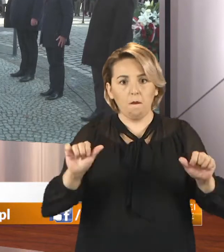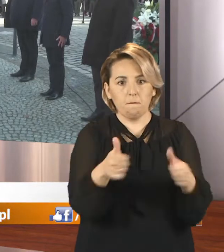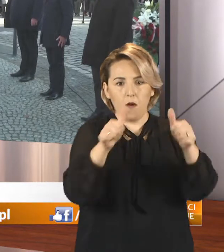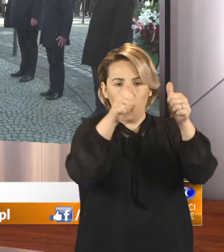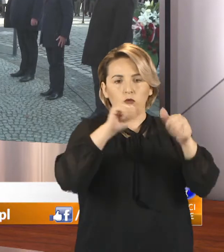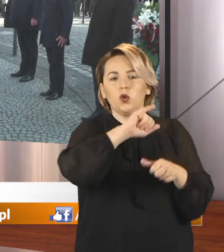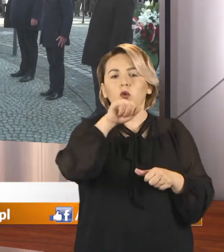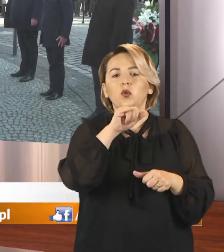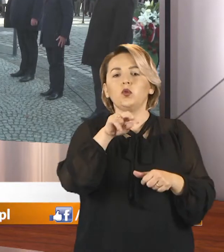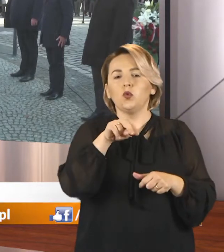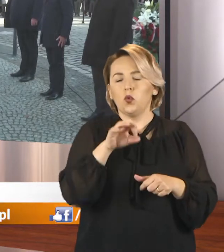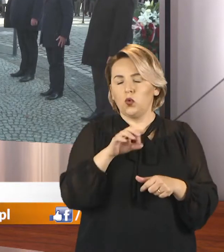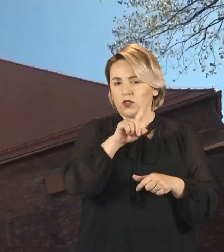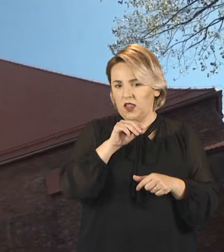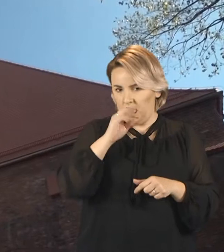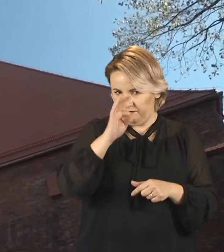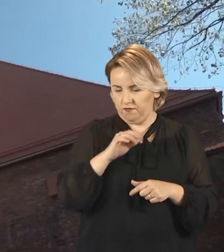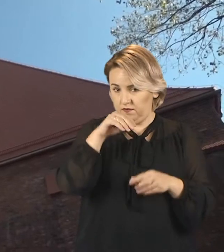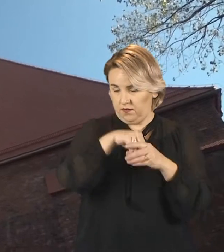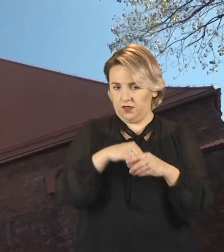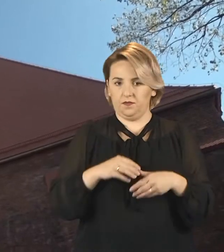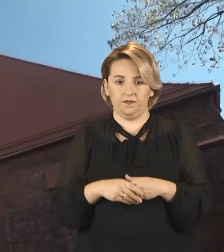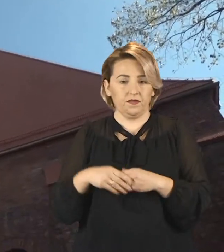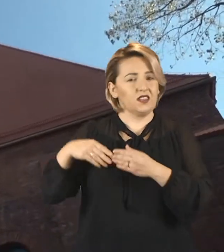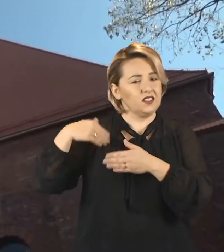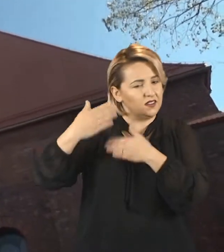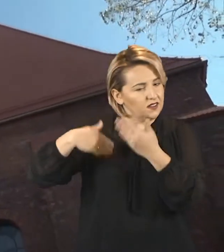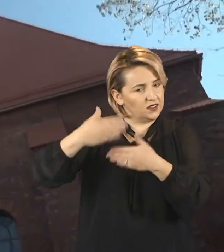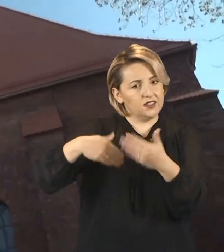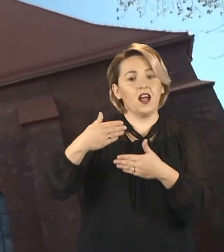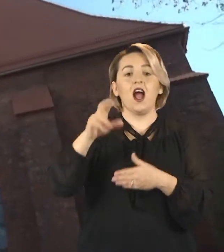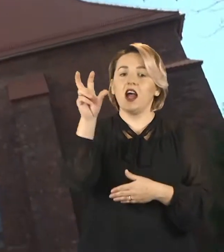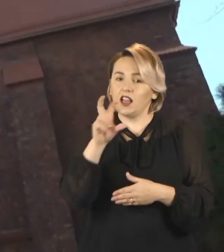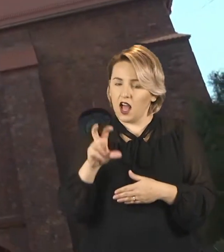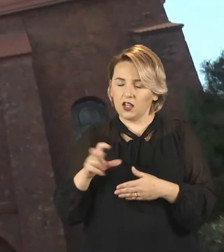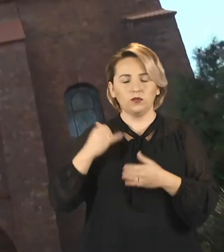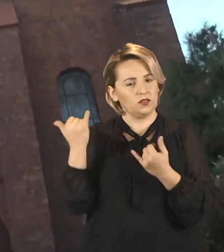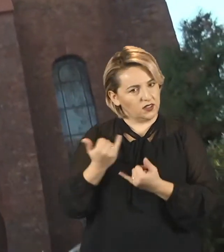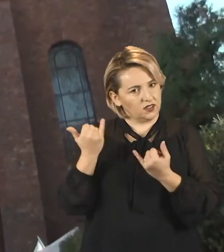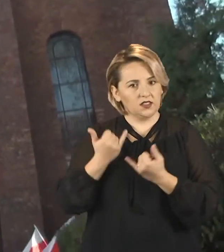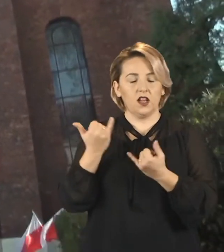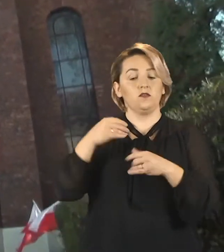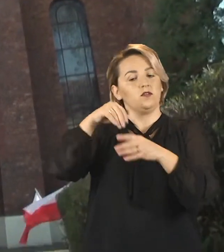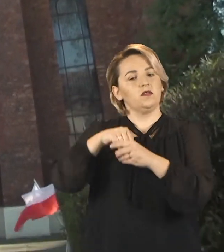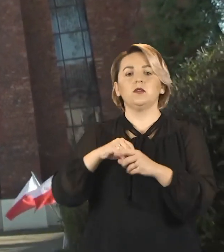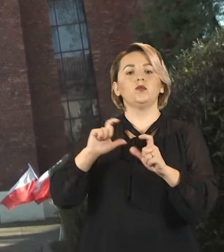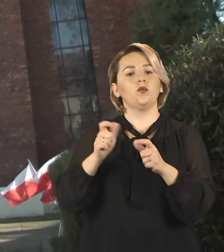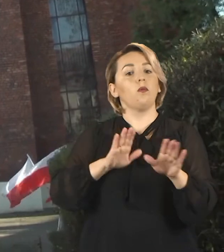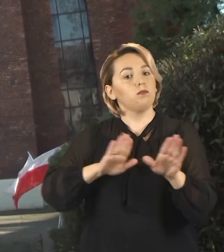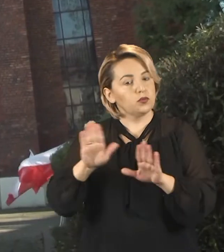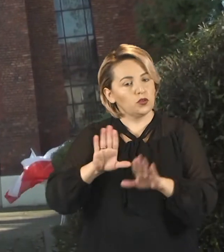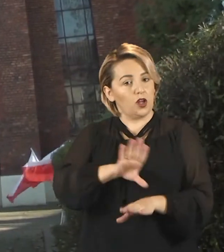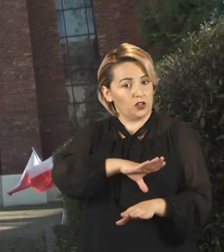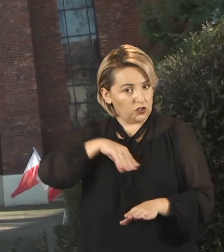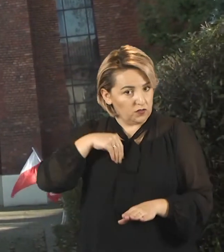arcybiskupa Józefa gawliny tradycyjnie Raciborskie obchody Święta Niepodległości rozpoczęła uroczysta